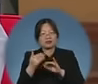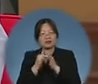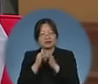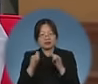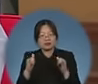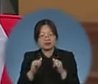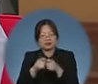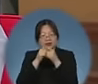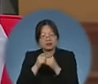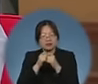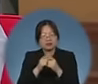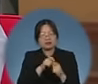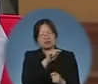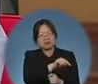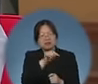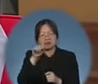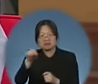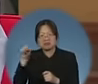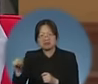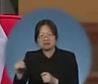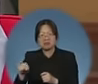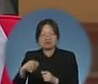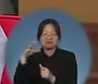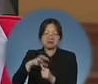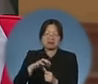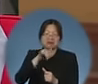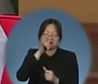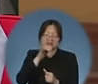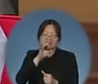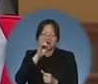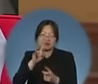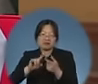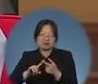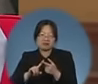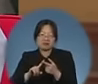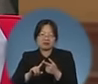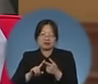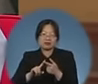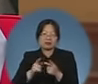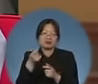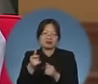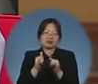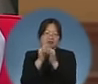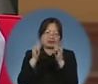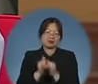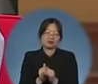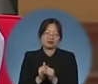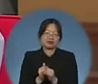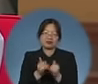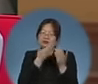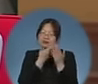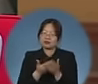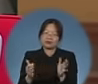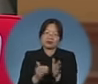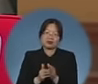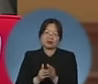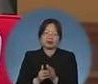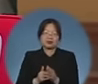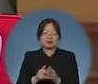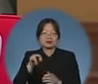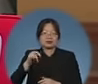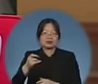사람이 시시콜콜 이래라 저래라 뭐 이러면 혼난다 안 된다라는 것이 적은 사회? 아. 이게 결정적이고 예.